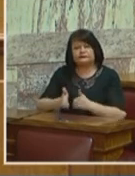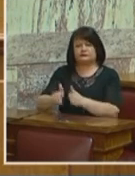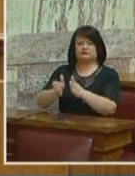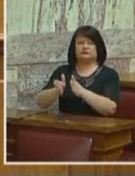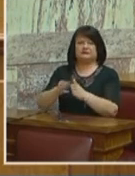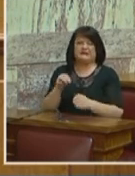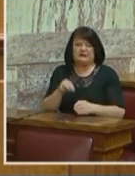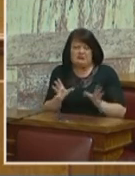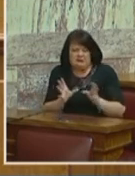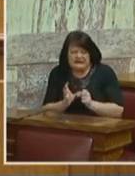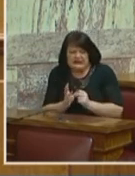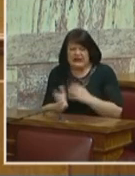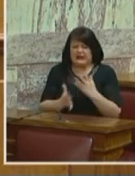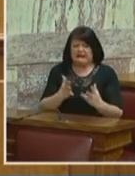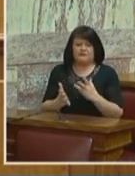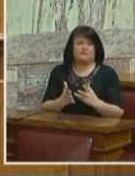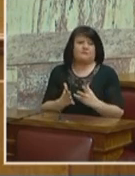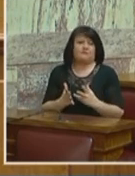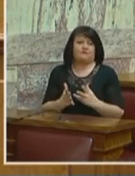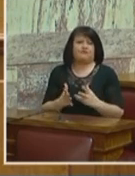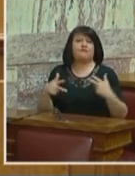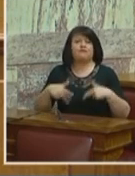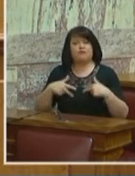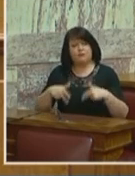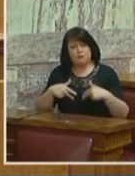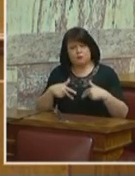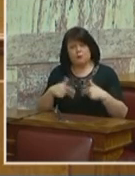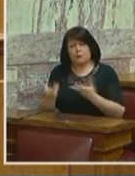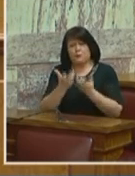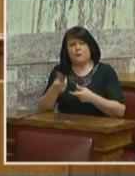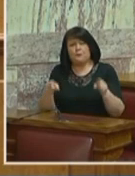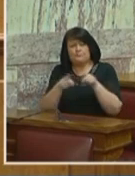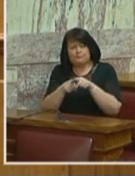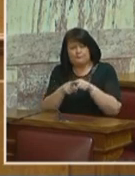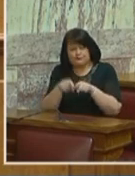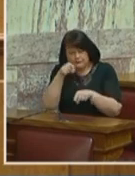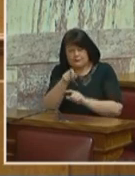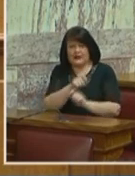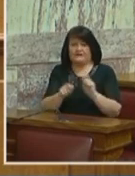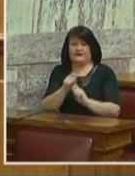μιζέρια που την έχει καταδικάσει η κυβέρνηση τον κύριο Τσίπρα και Καμένο. Γι' αυτό και δεν ζητώ